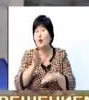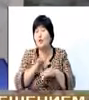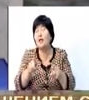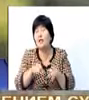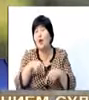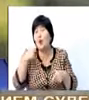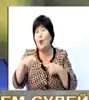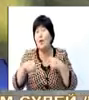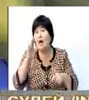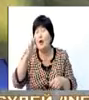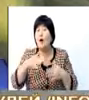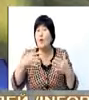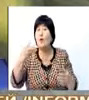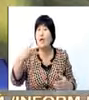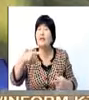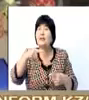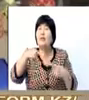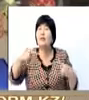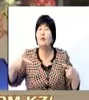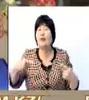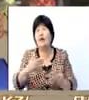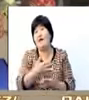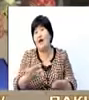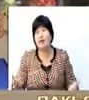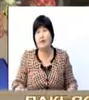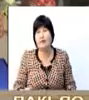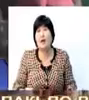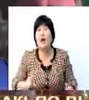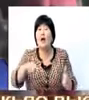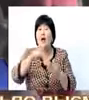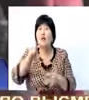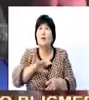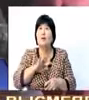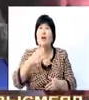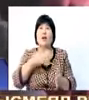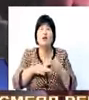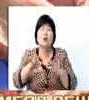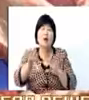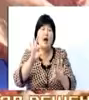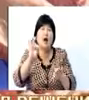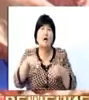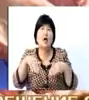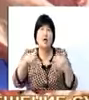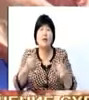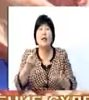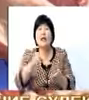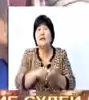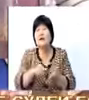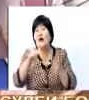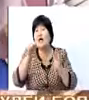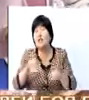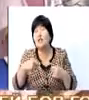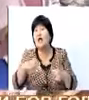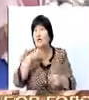проводить такую ярмарку. Более 30 наименований товаров. Они были довольны. Отборная продукция предлагалась по ценам ниже